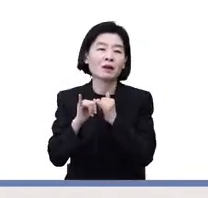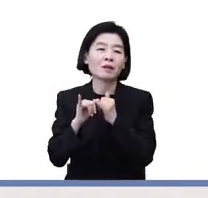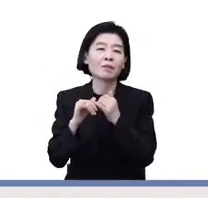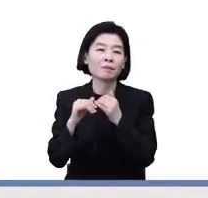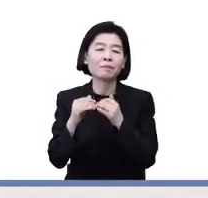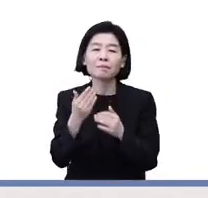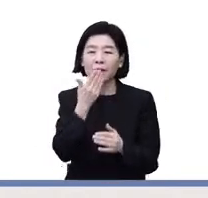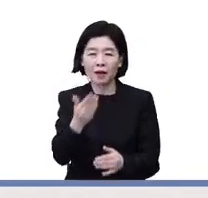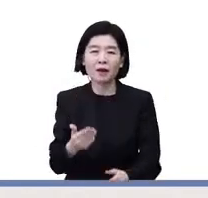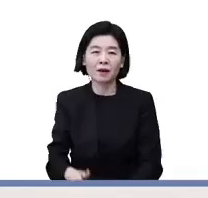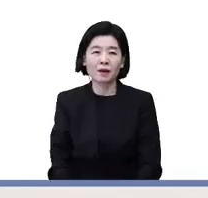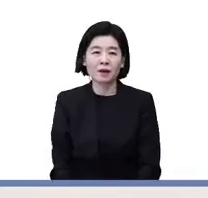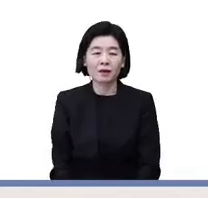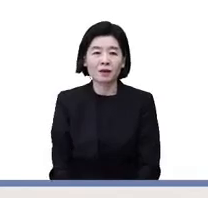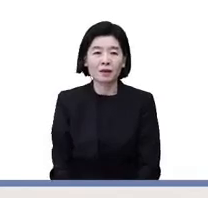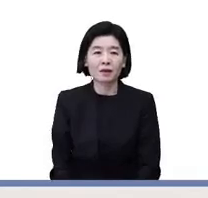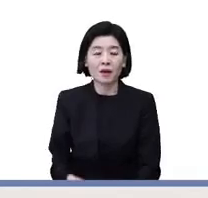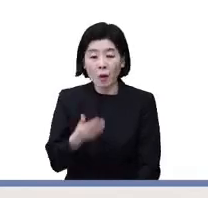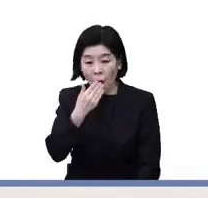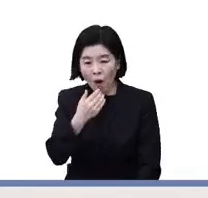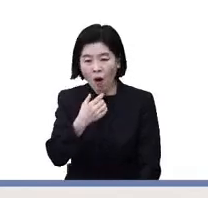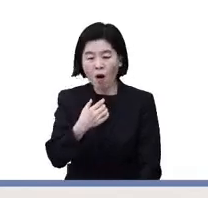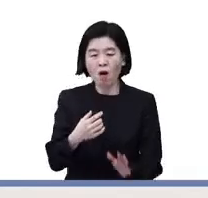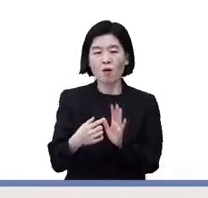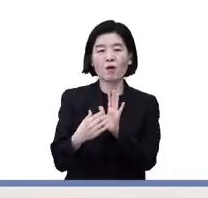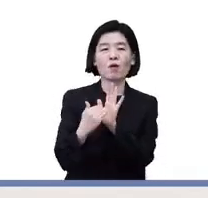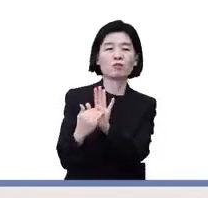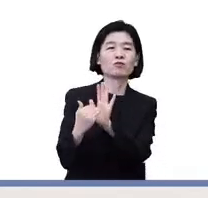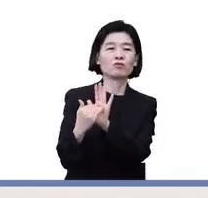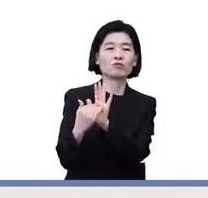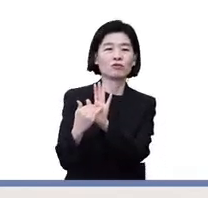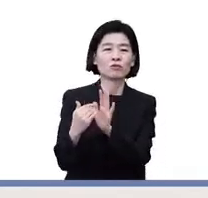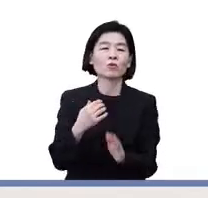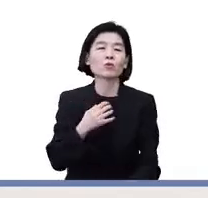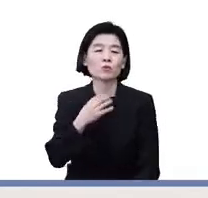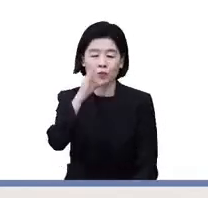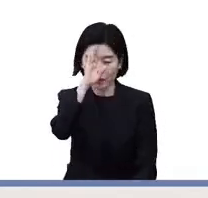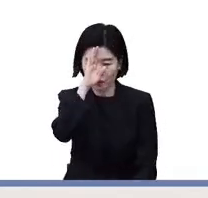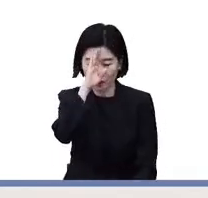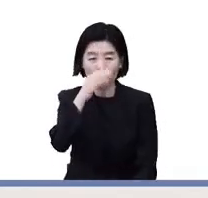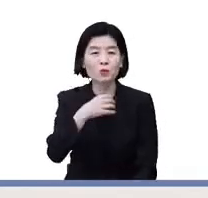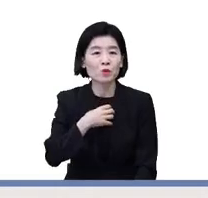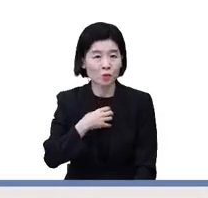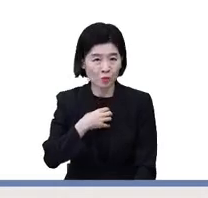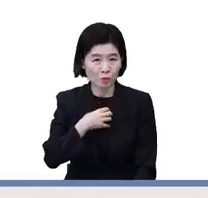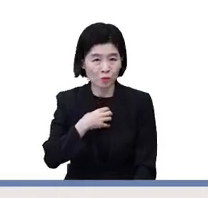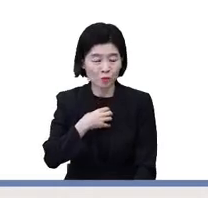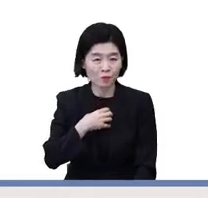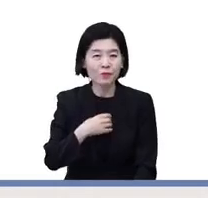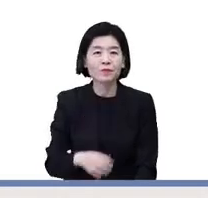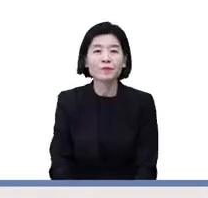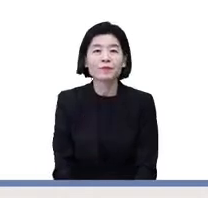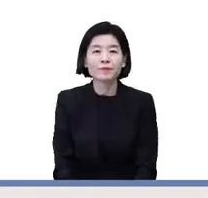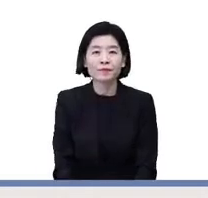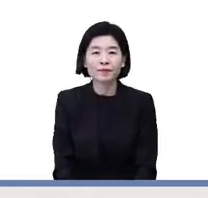있습니다. 거식증의 경우에도 상당히 위험한 질환으로 알려져 있고 자살률이 상당히